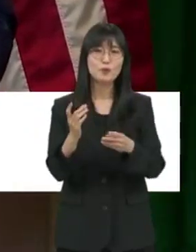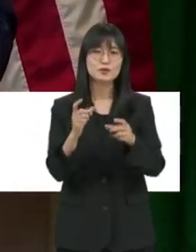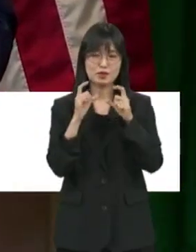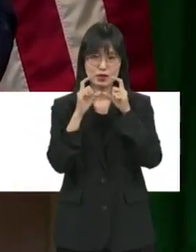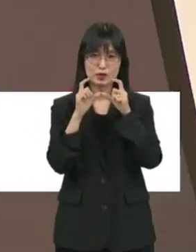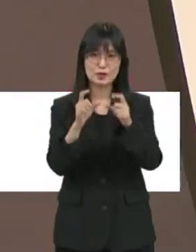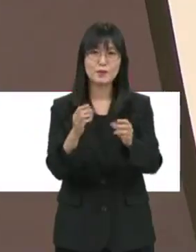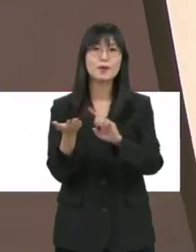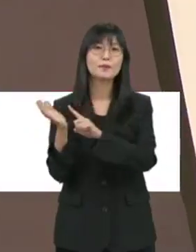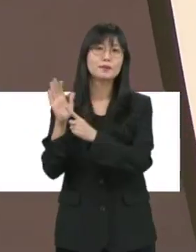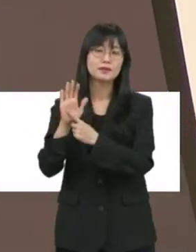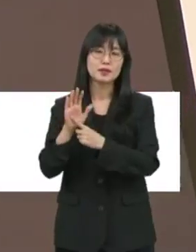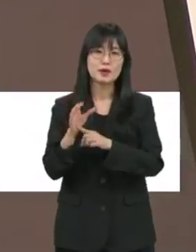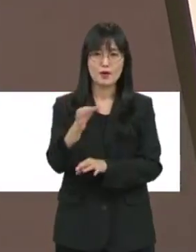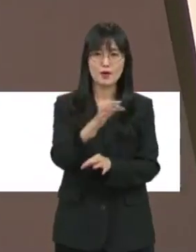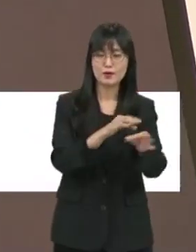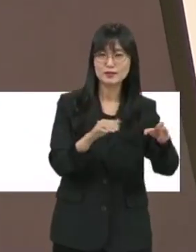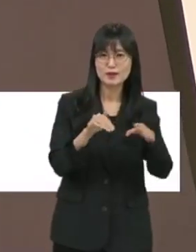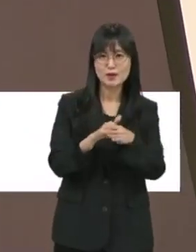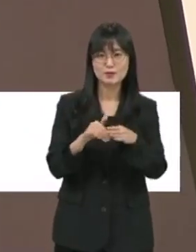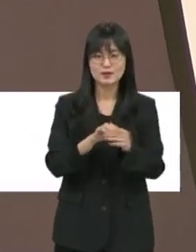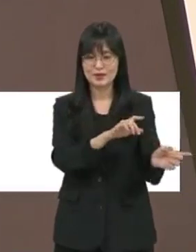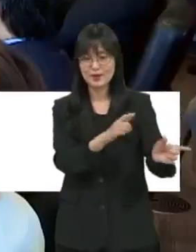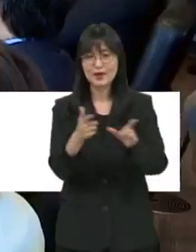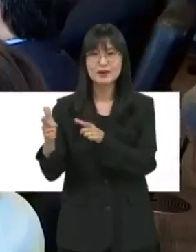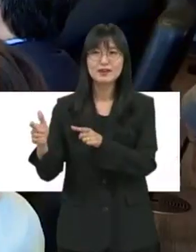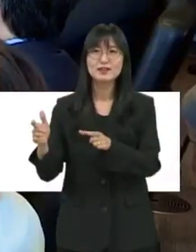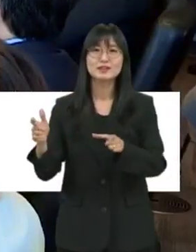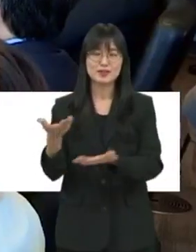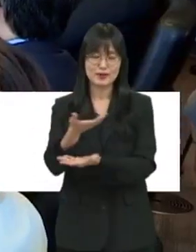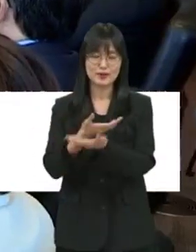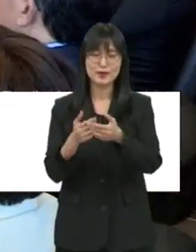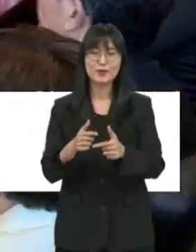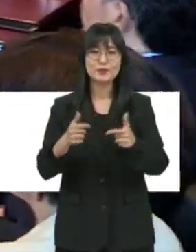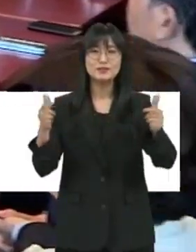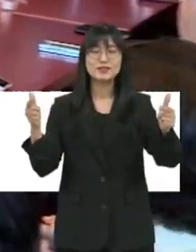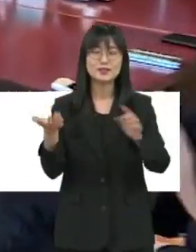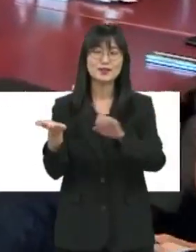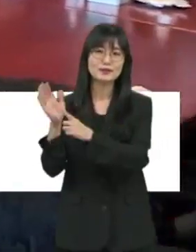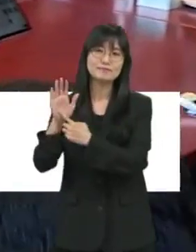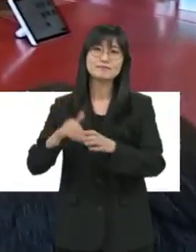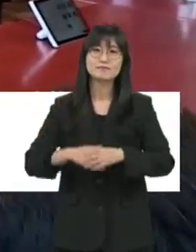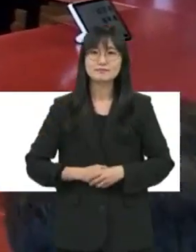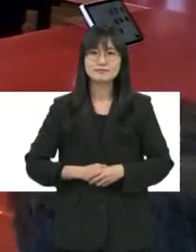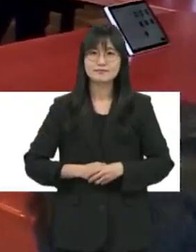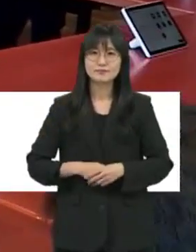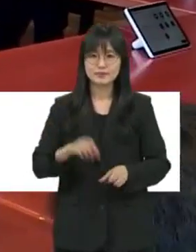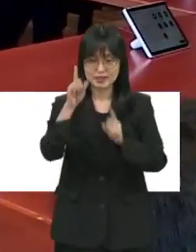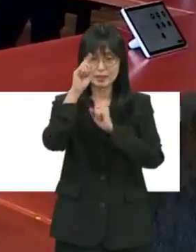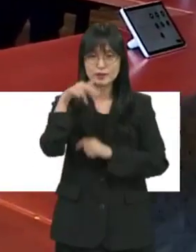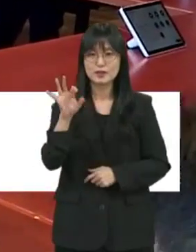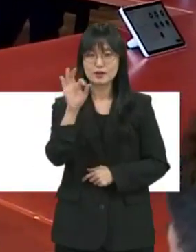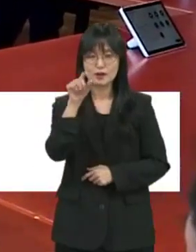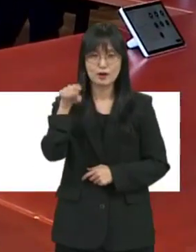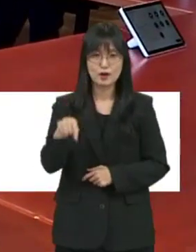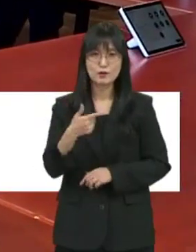경제과학 문화 등 다방면에서 실질적인 교리를 확대하기로 했습니다 이장우 대전시장은